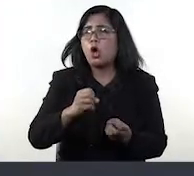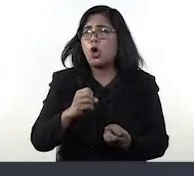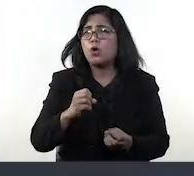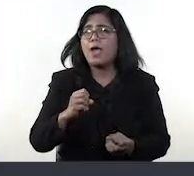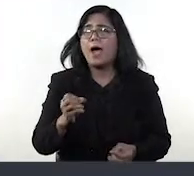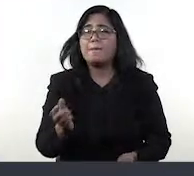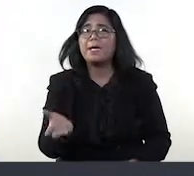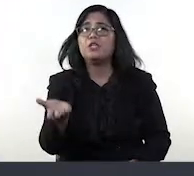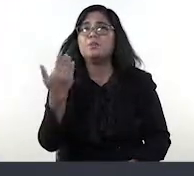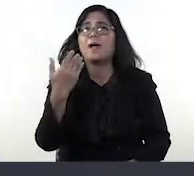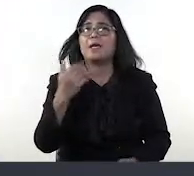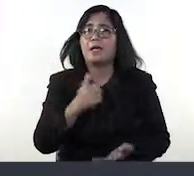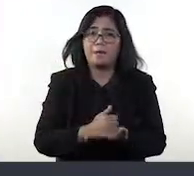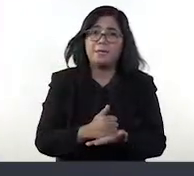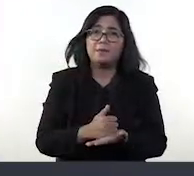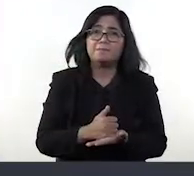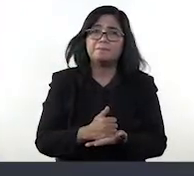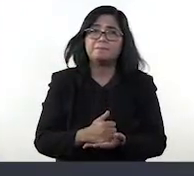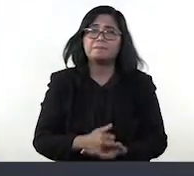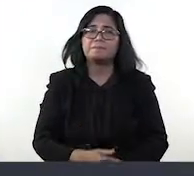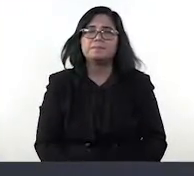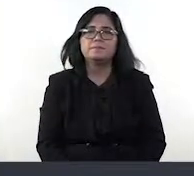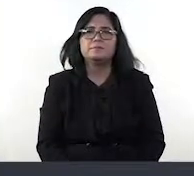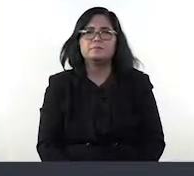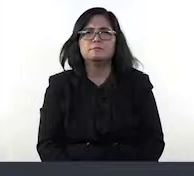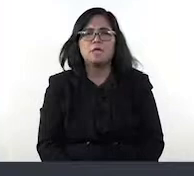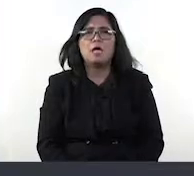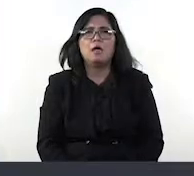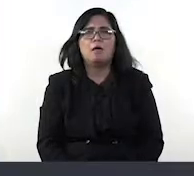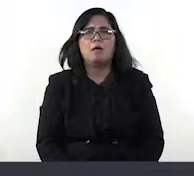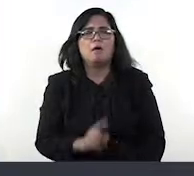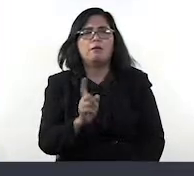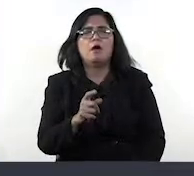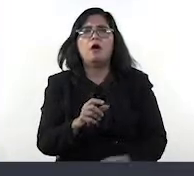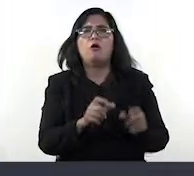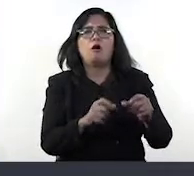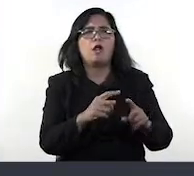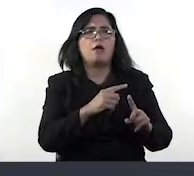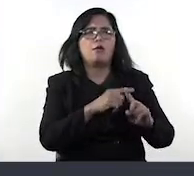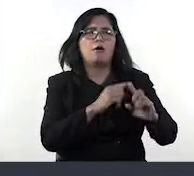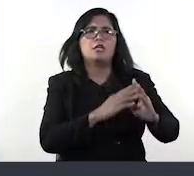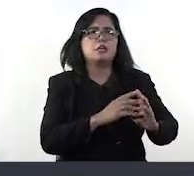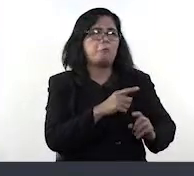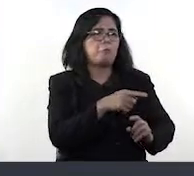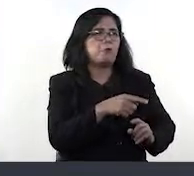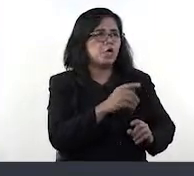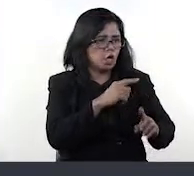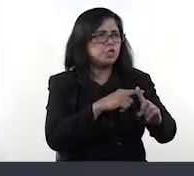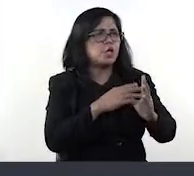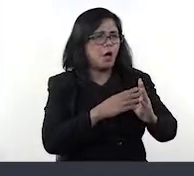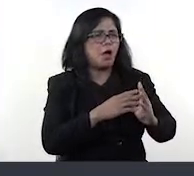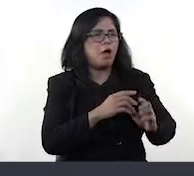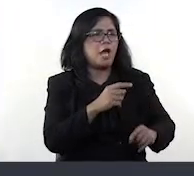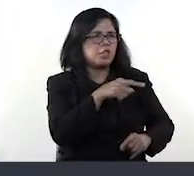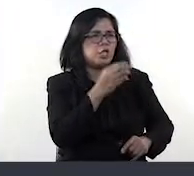hanya terikat dengan hukum Taurat Hai gereja Hai lu ke gereja lho kalau nggak dikutuk